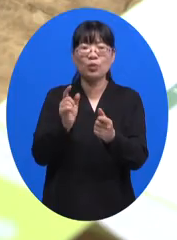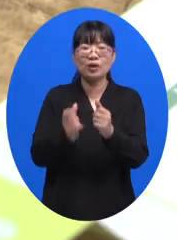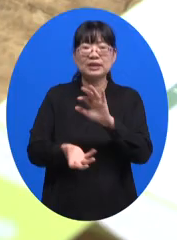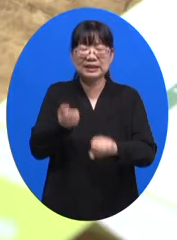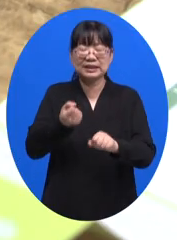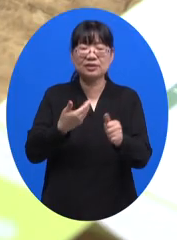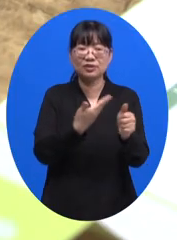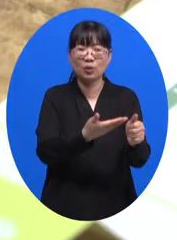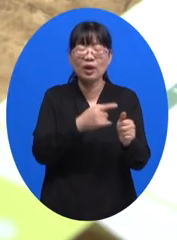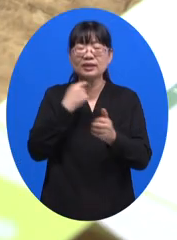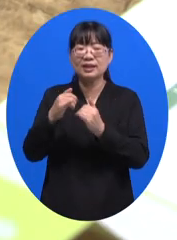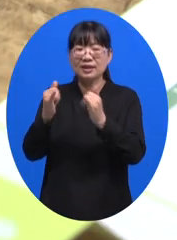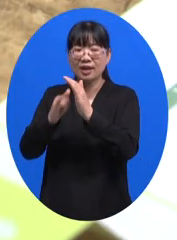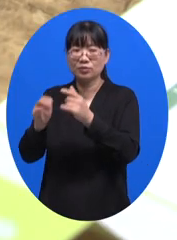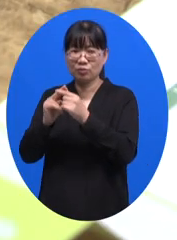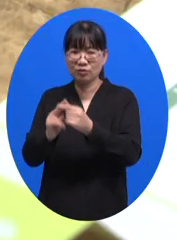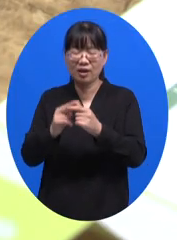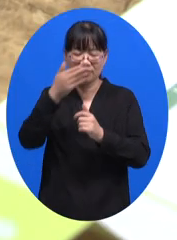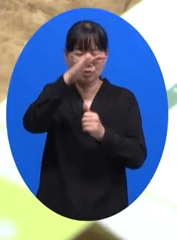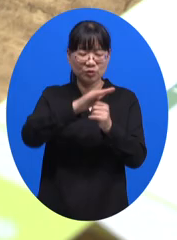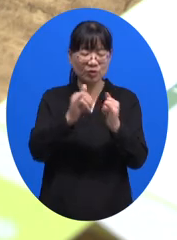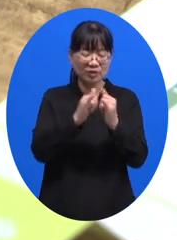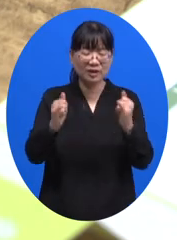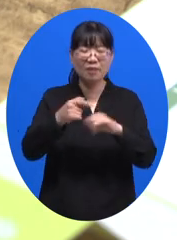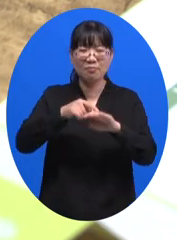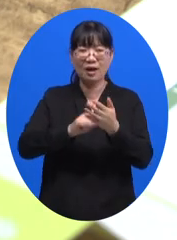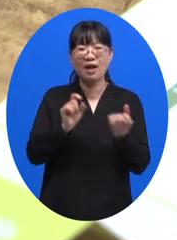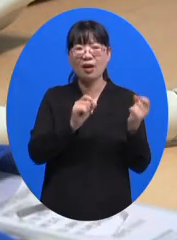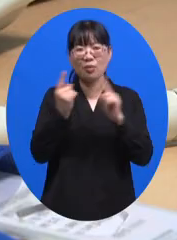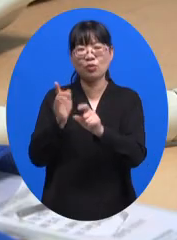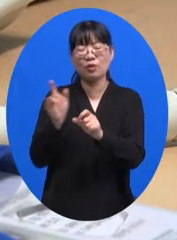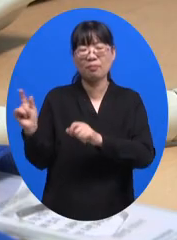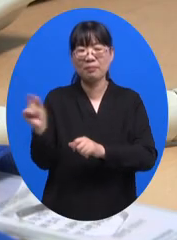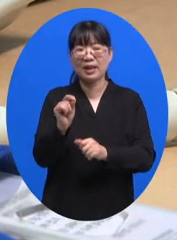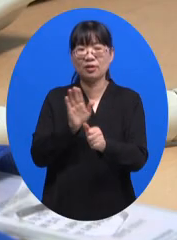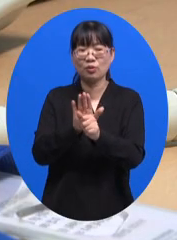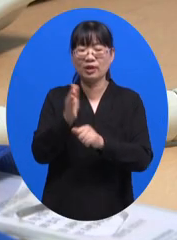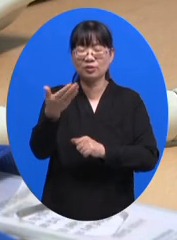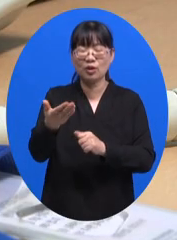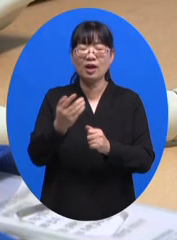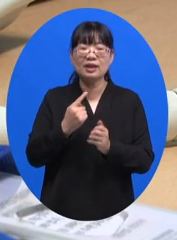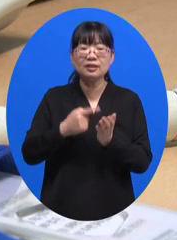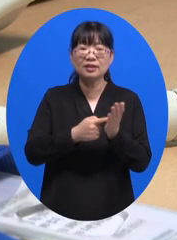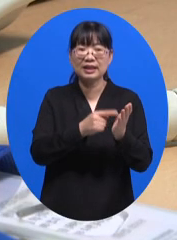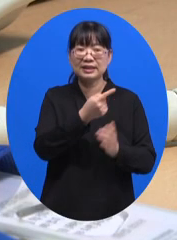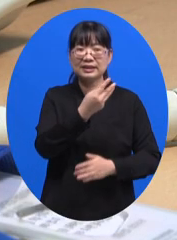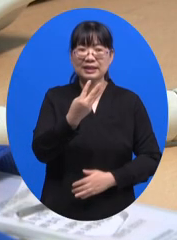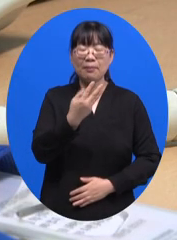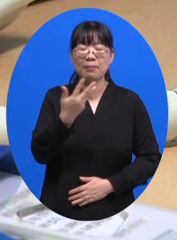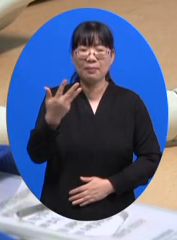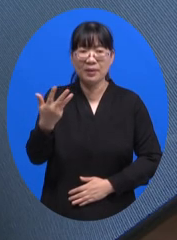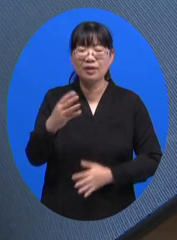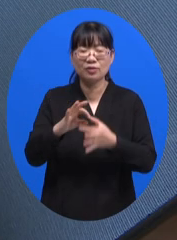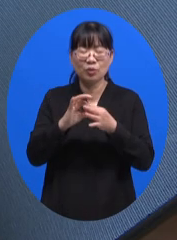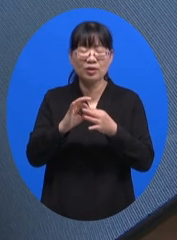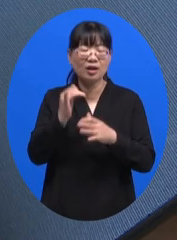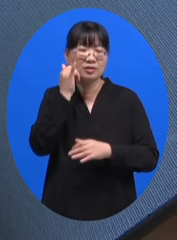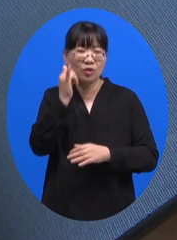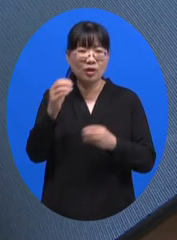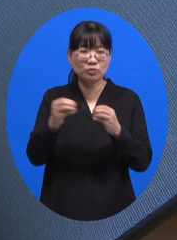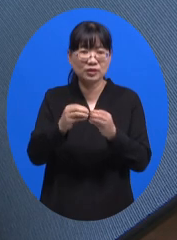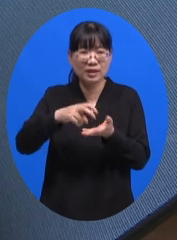희생자 가족과 청소년의 신속한 회복을 도와줍니다. 상담 신청은 청소년 전화 1388을 통해